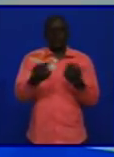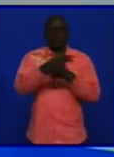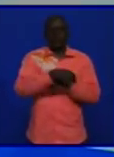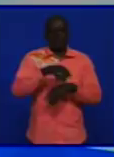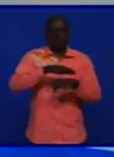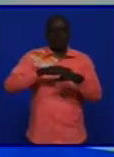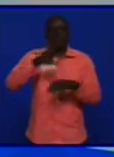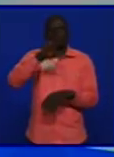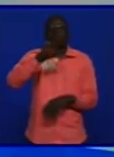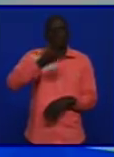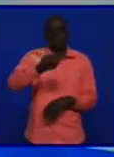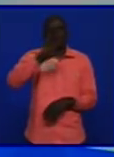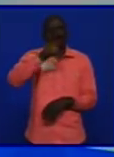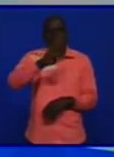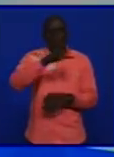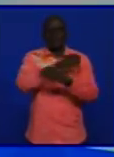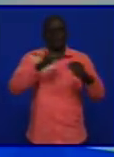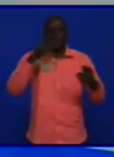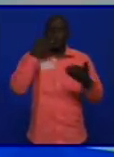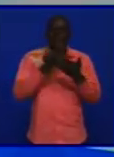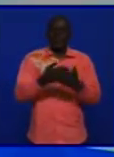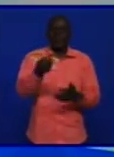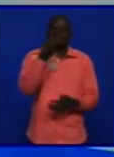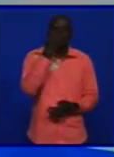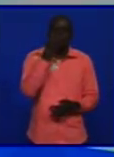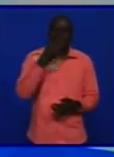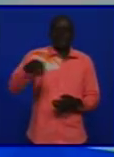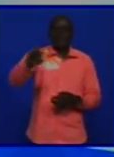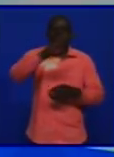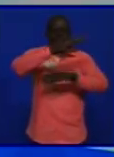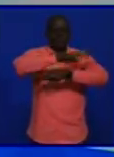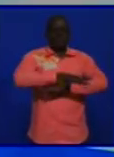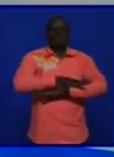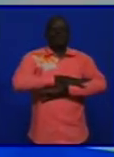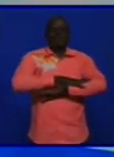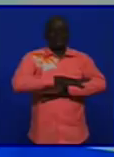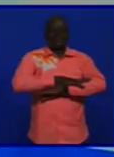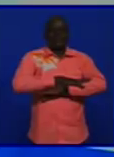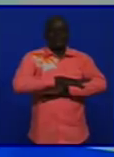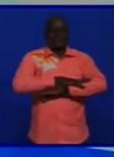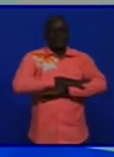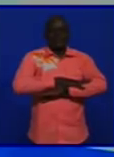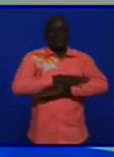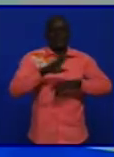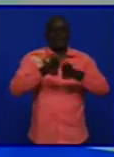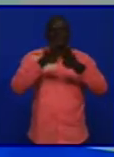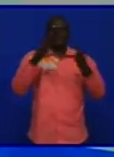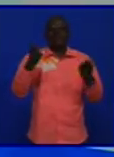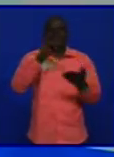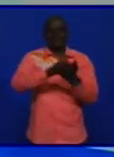télévision du Burkina. Un très bon appétit à vous qui êtes à table. Pour ouvrir ce journal,